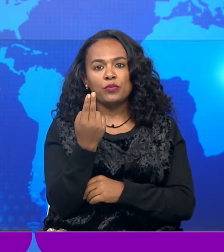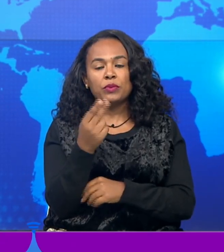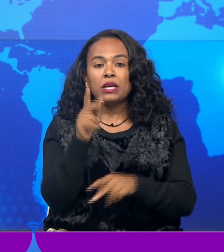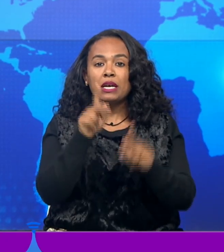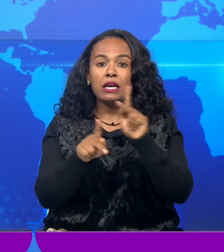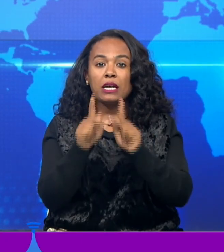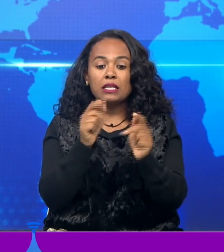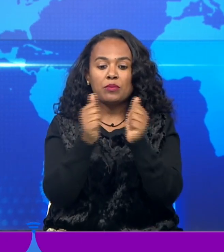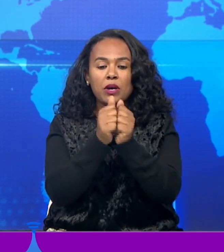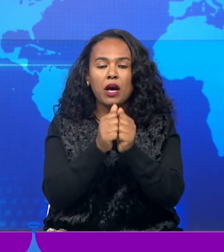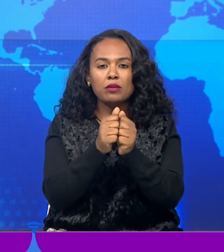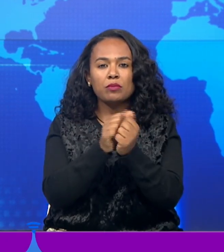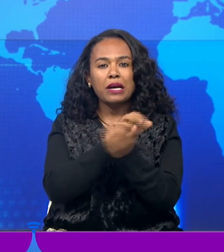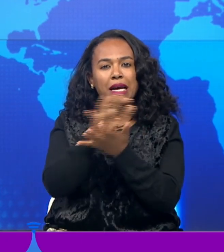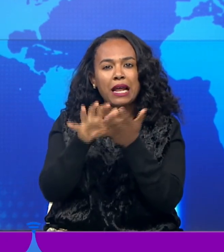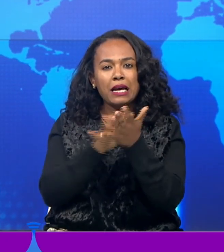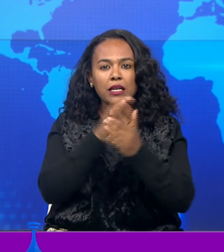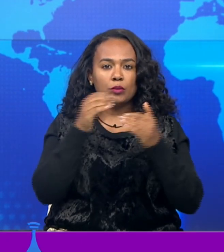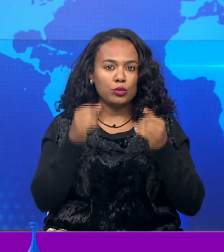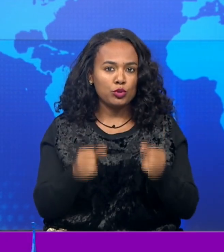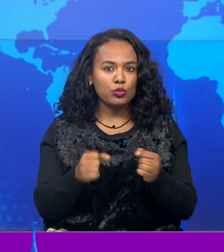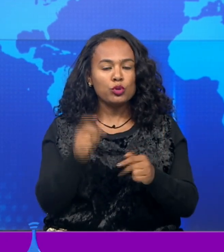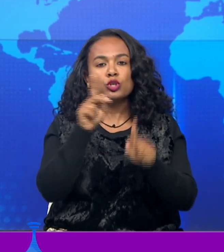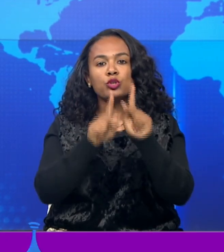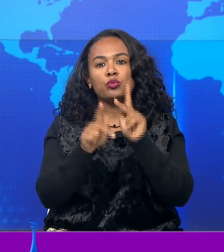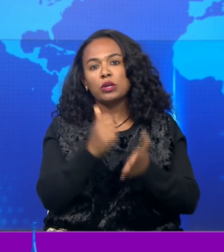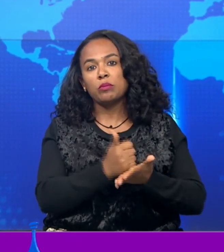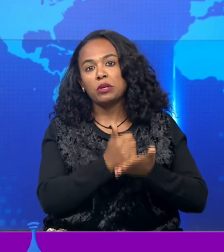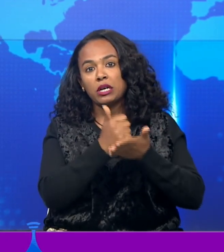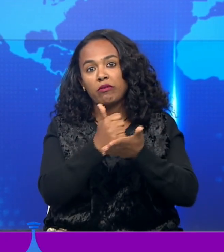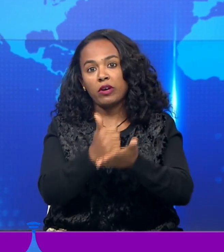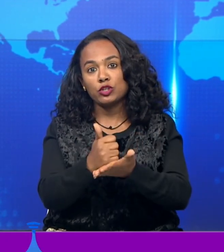ከህዝብ ጋር መዋሃድ የሚችሉ ህዝቡ የሚደግፋቸው